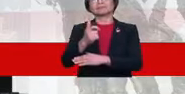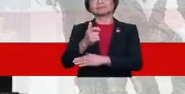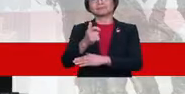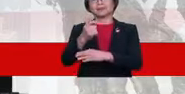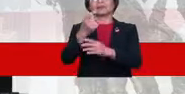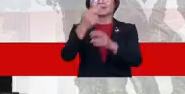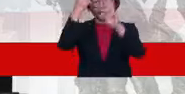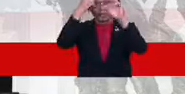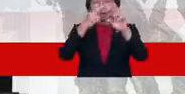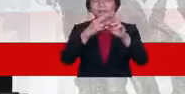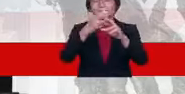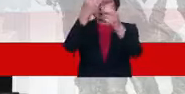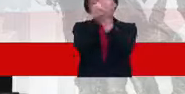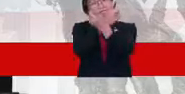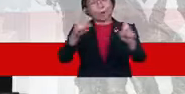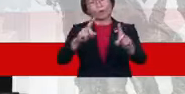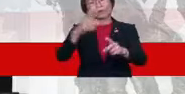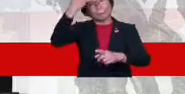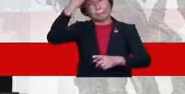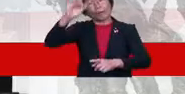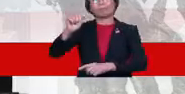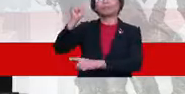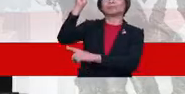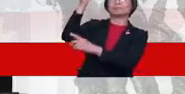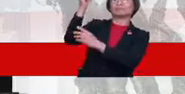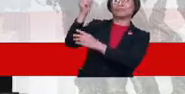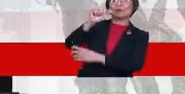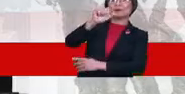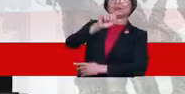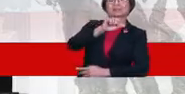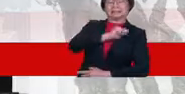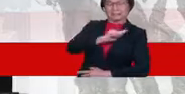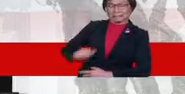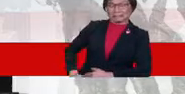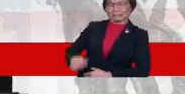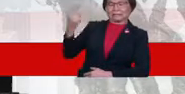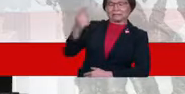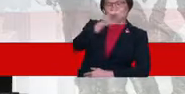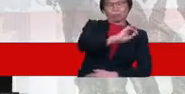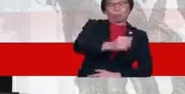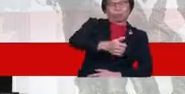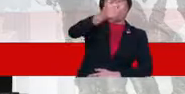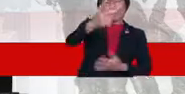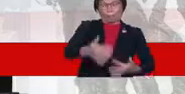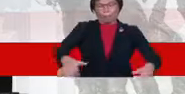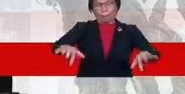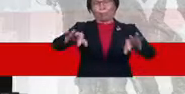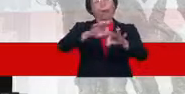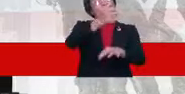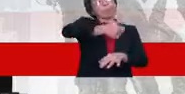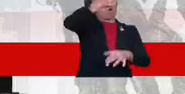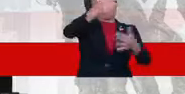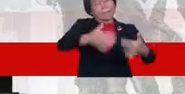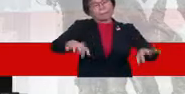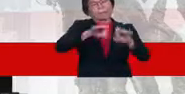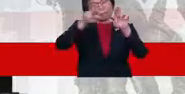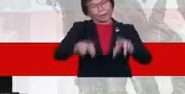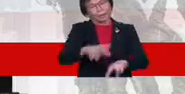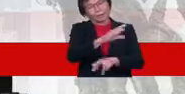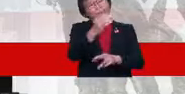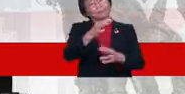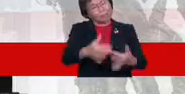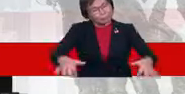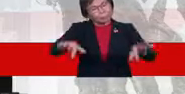dan kebijaksanaan Baginda tuanku yang senantiasa mendahulukan kepentingan rakyat dan